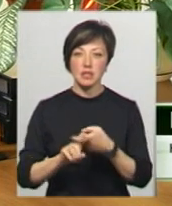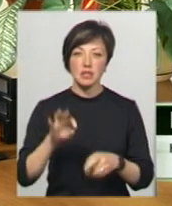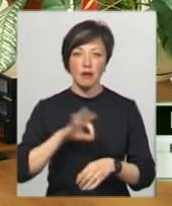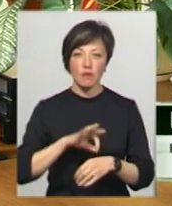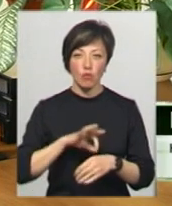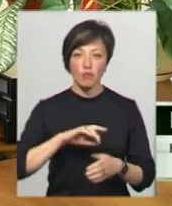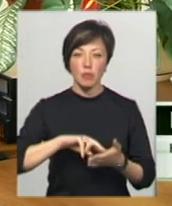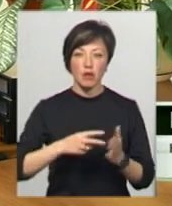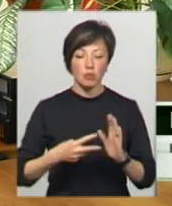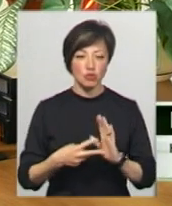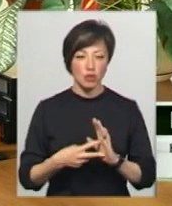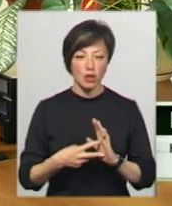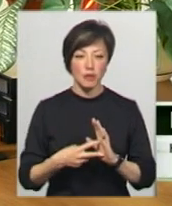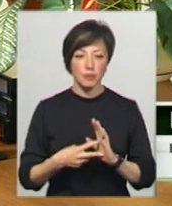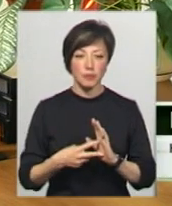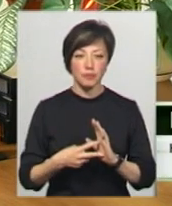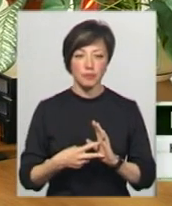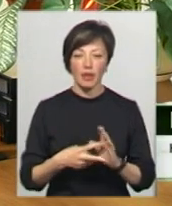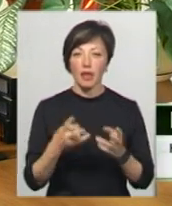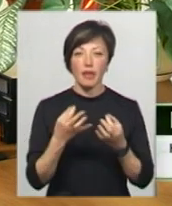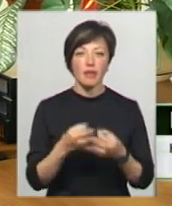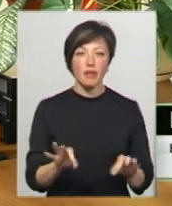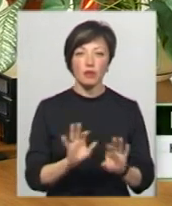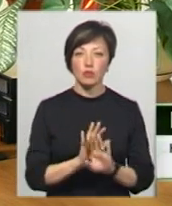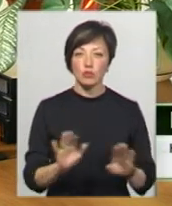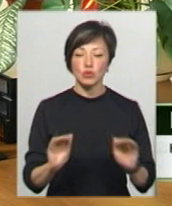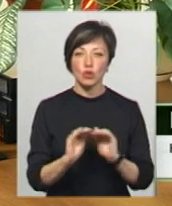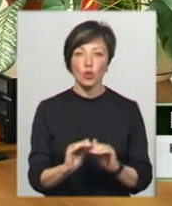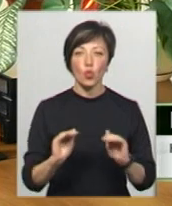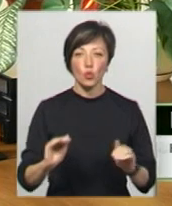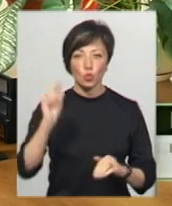який передбачає, з одної сторони, недопущення учнів,